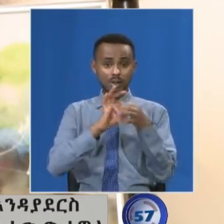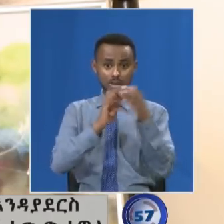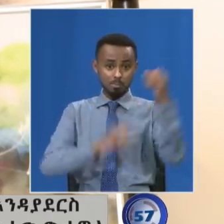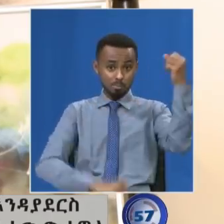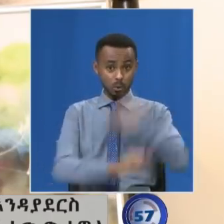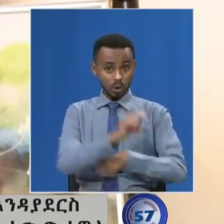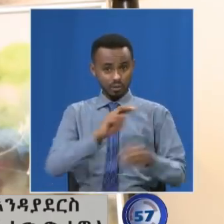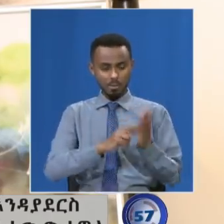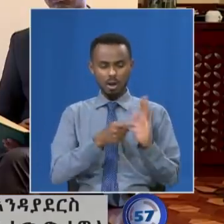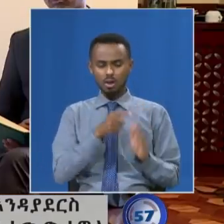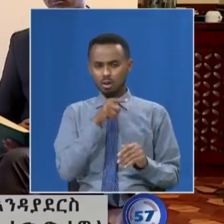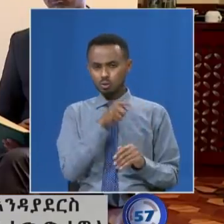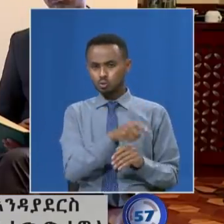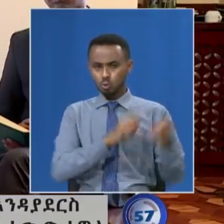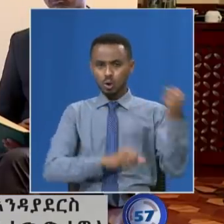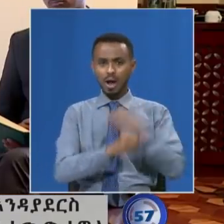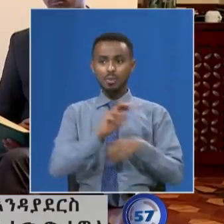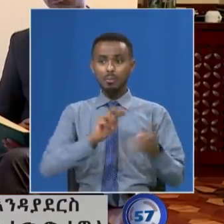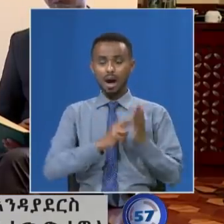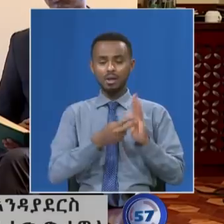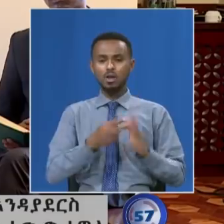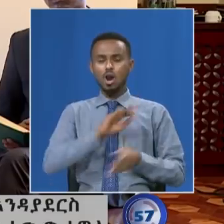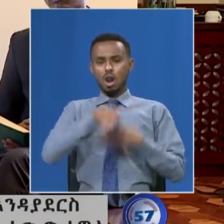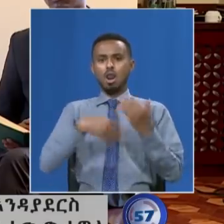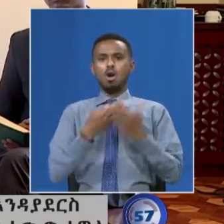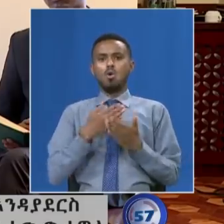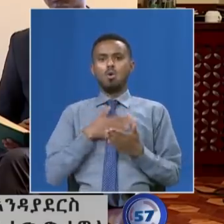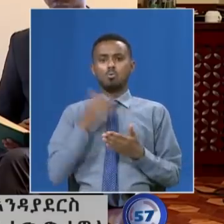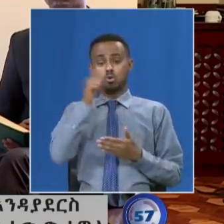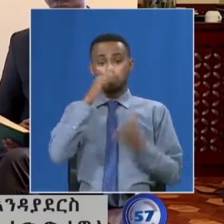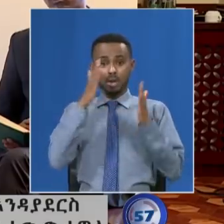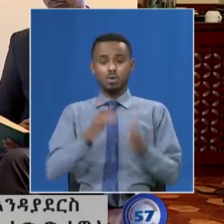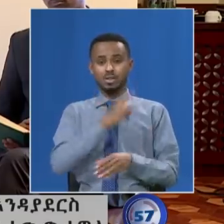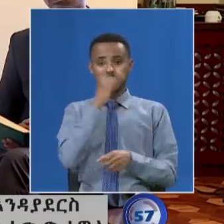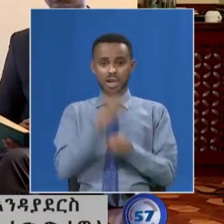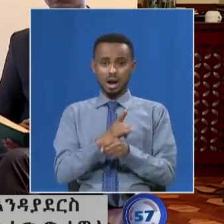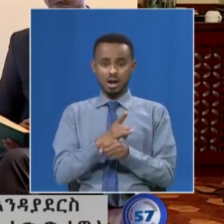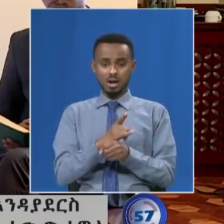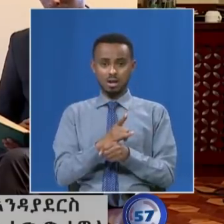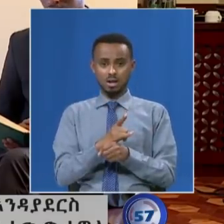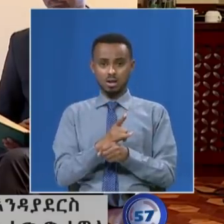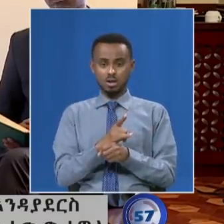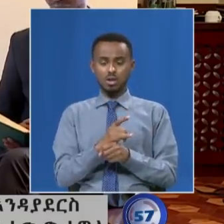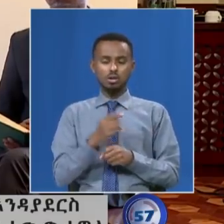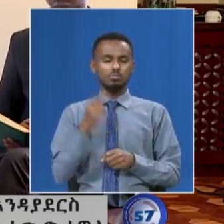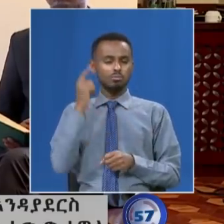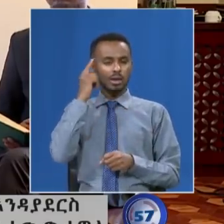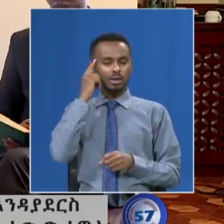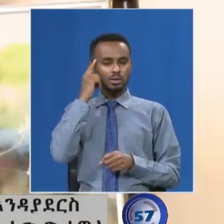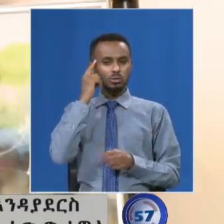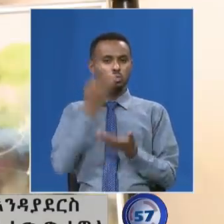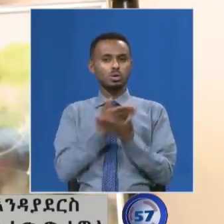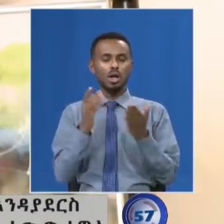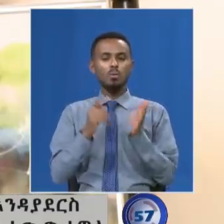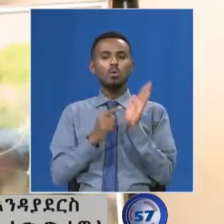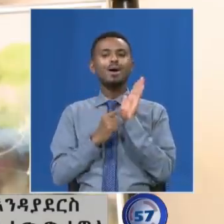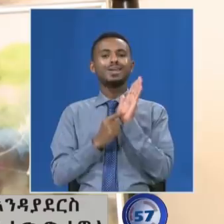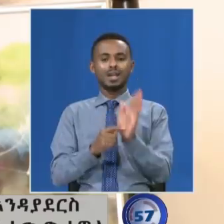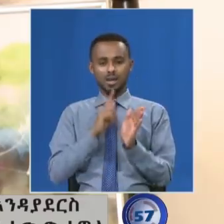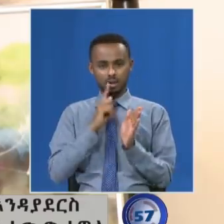ማለት ይህም ጉዳት ማለት ለሁሉም የኢትዮጵያዊ ዜጋ የሚቆረቁር ጉዳይ መሆኑ ማሳያ